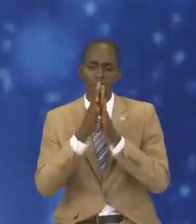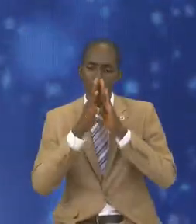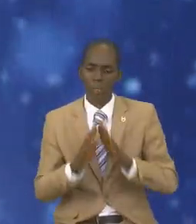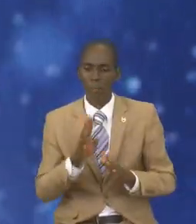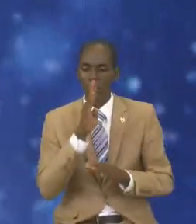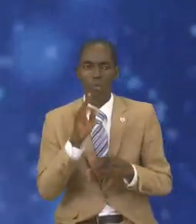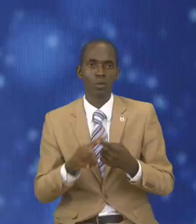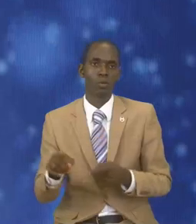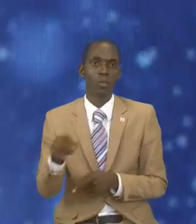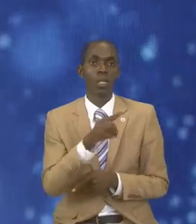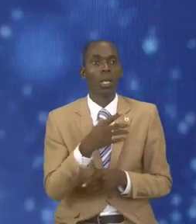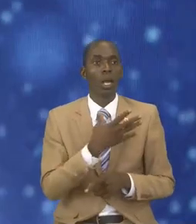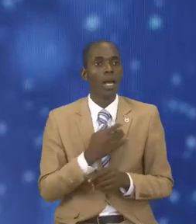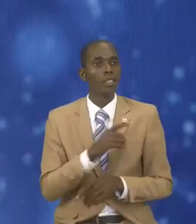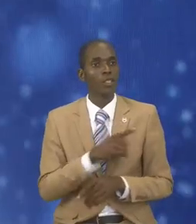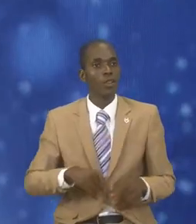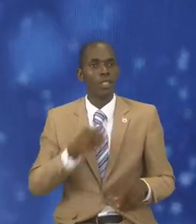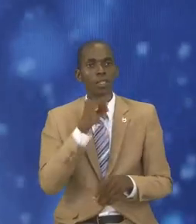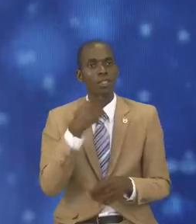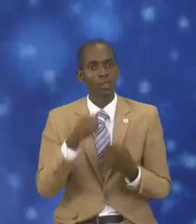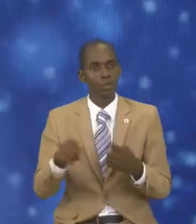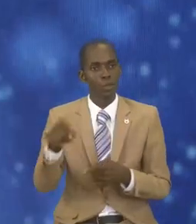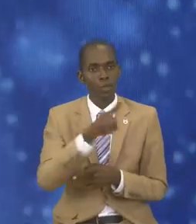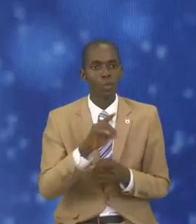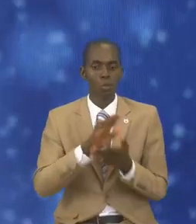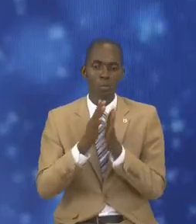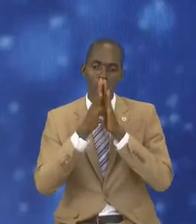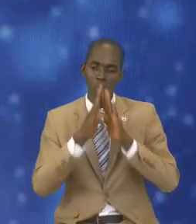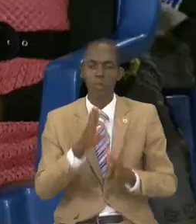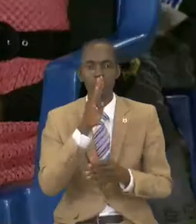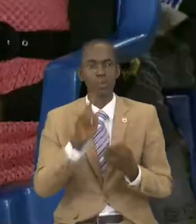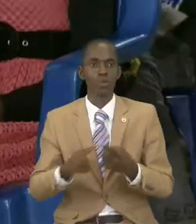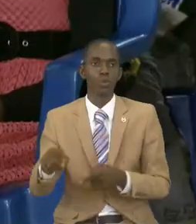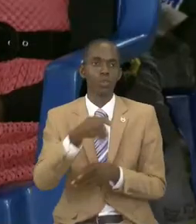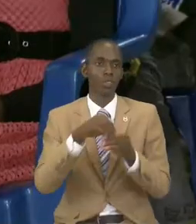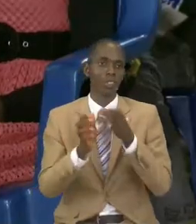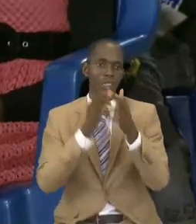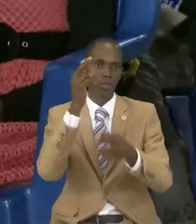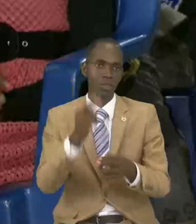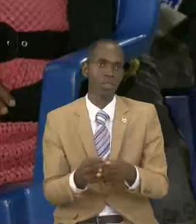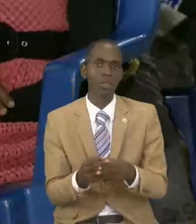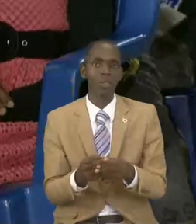toi. Le Seigneur te dit ce soir que la paix soit avec toi.